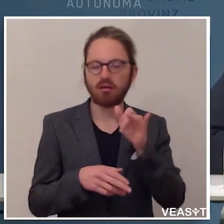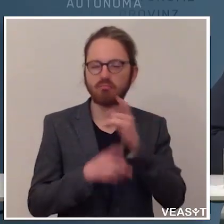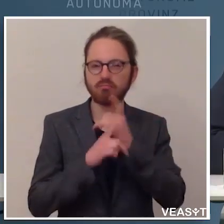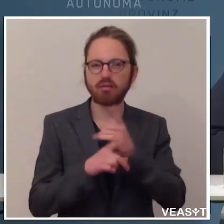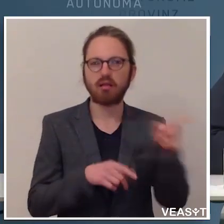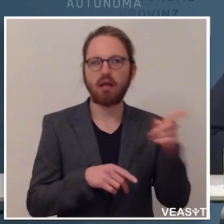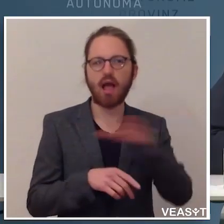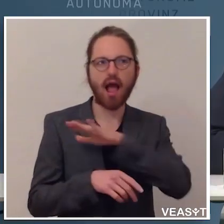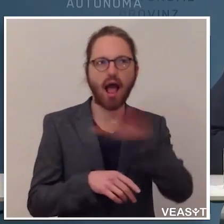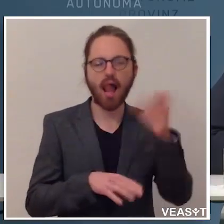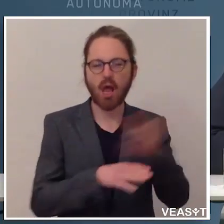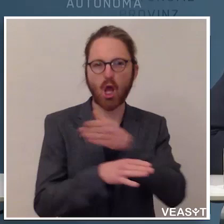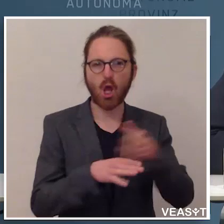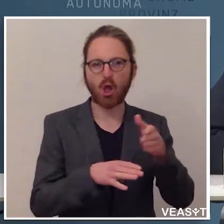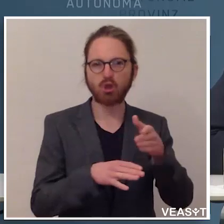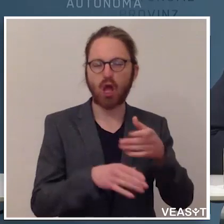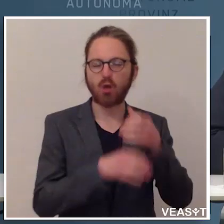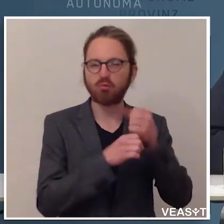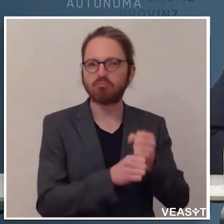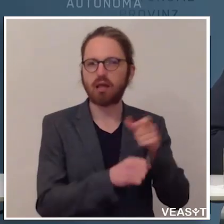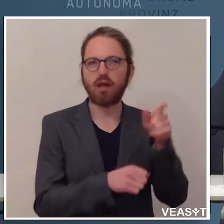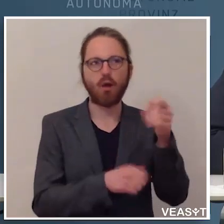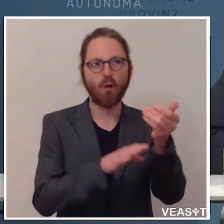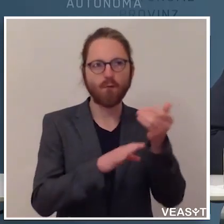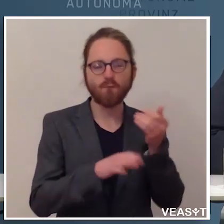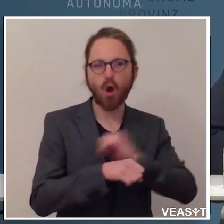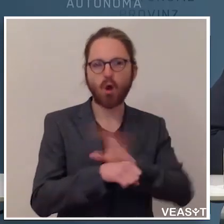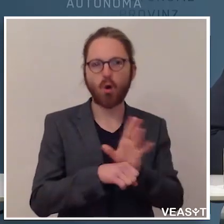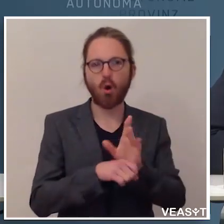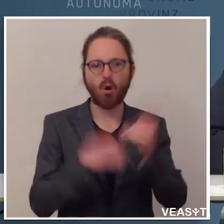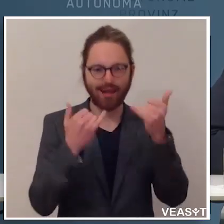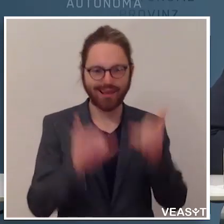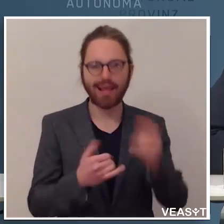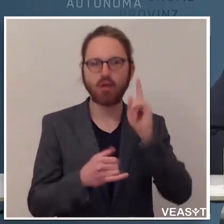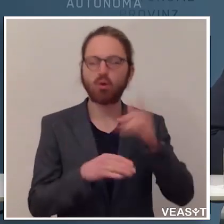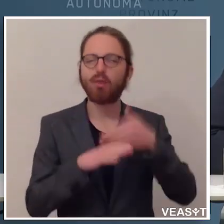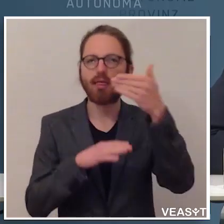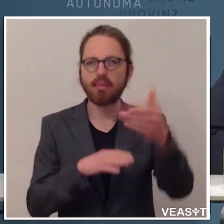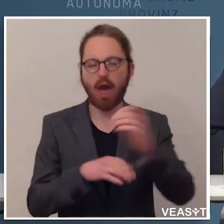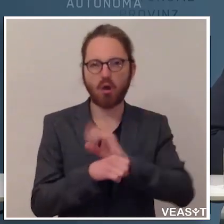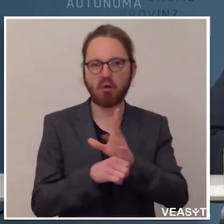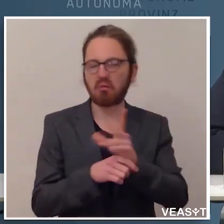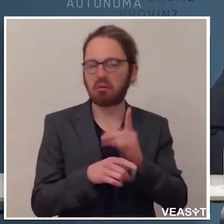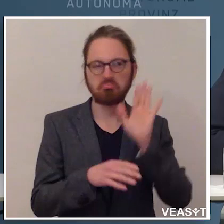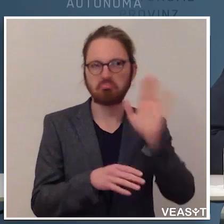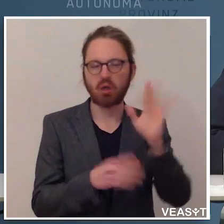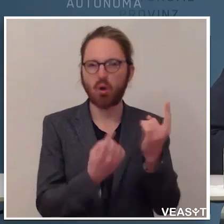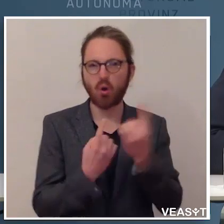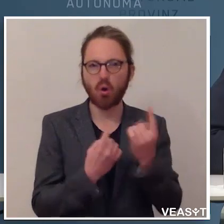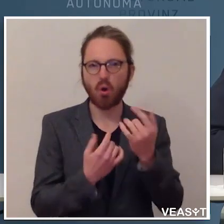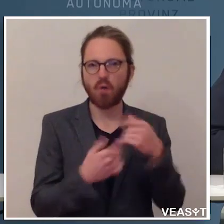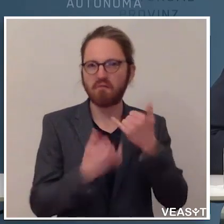politischen Entscheidungsträger immer vor Corona, während Corona und nach Corona, und zwar in ihrer jeweiligen Rolle. Das